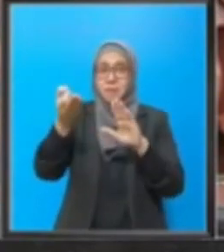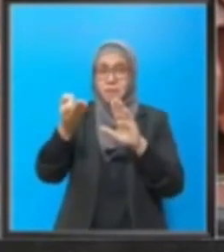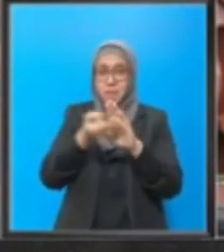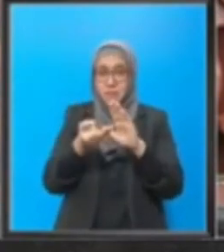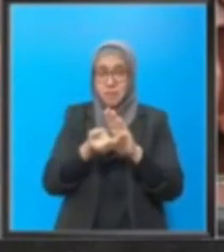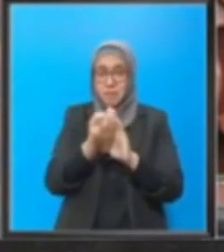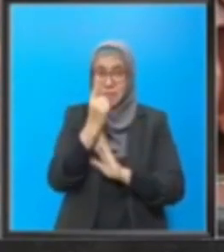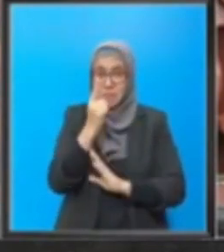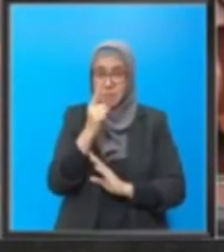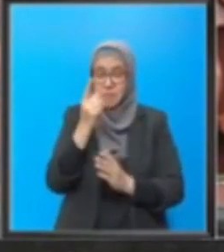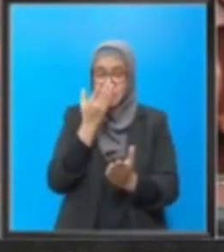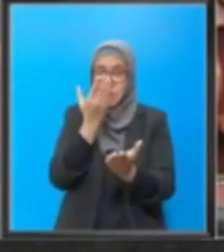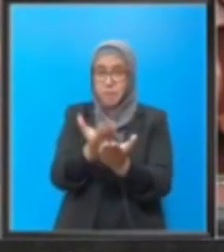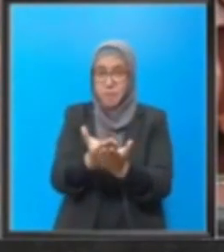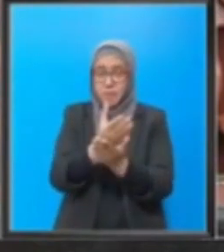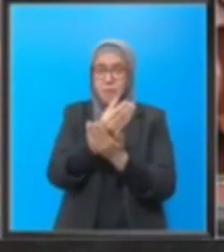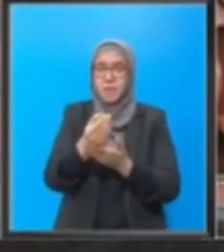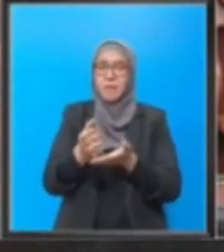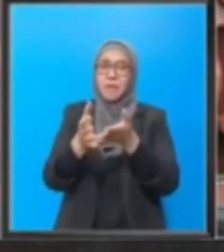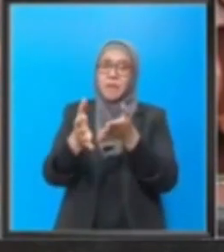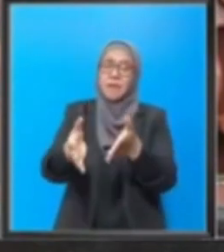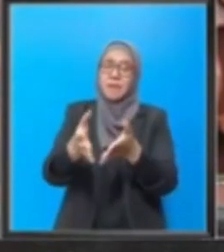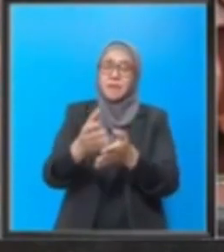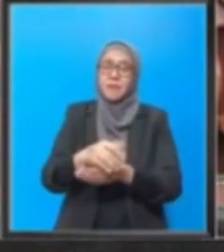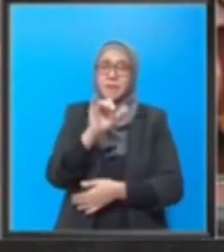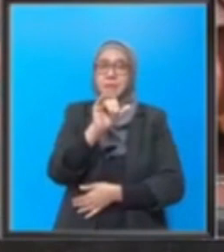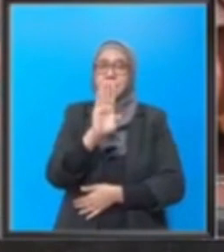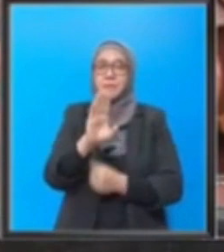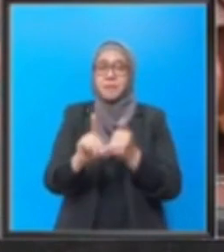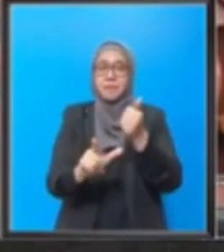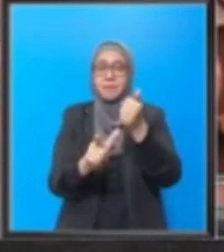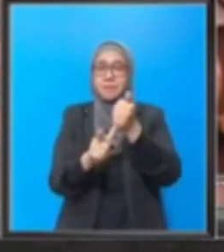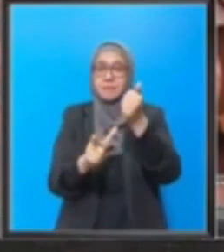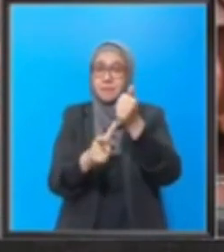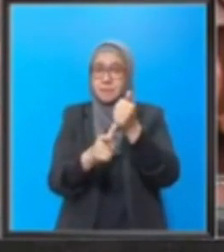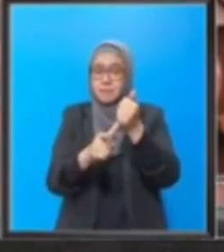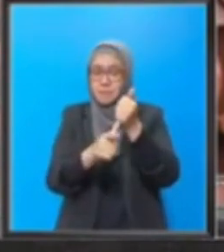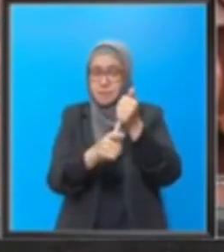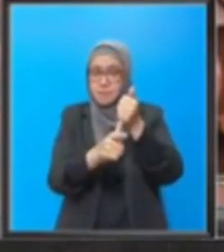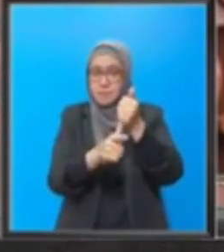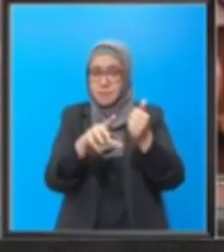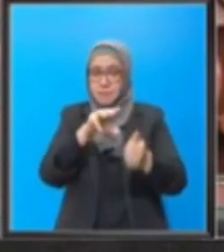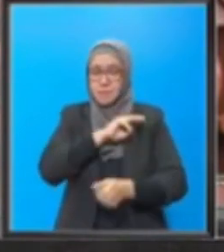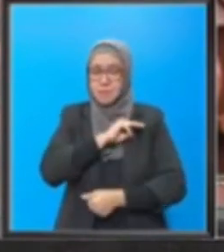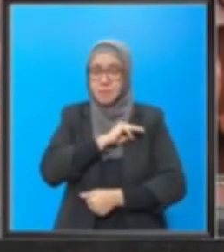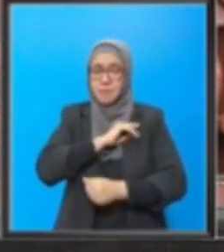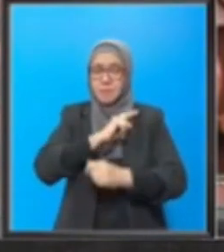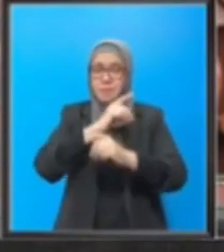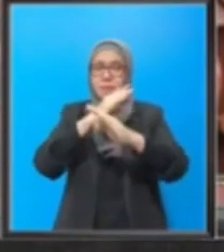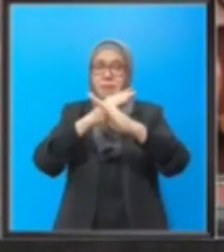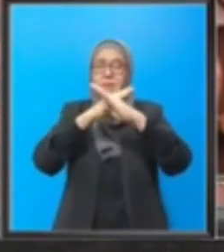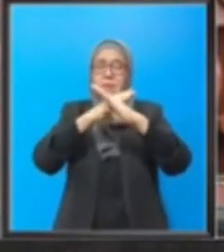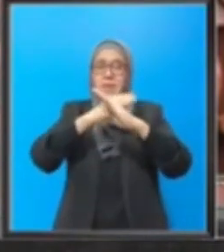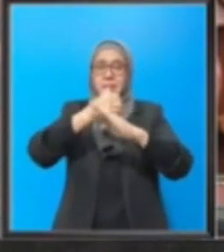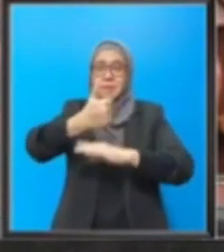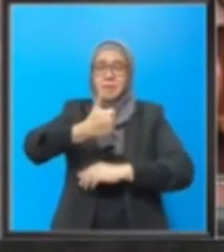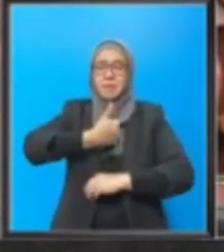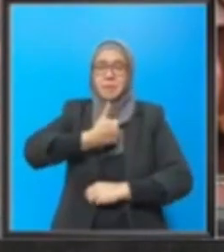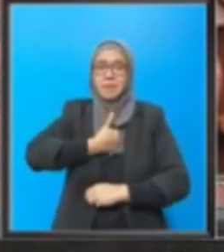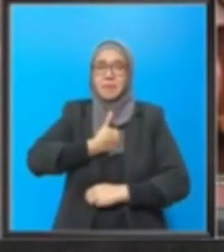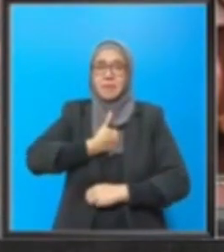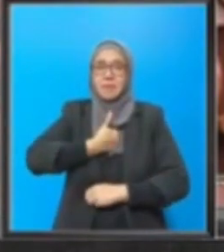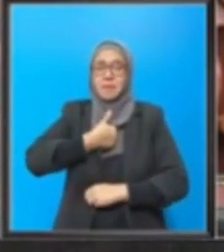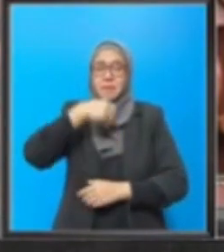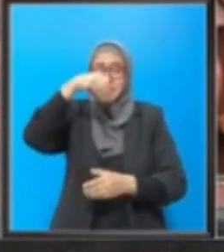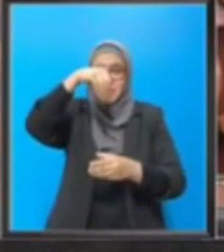Muhammad jumlah menteri aku tuh memelive nah aku tuh membela dirinya di